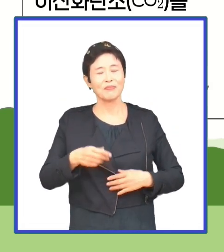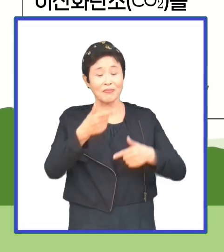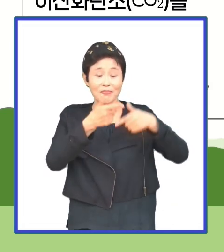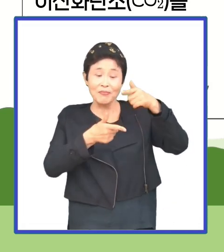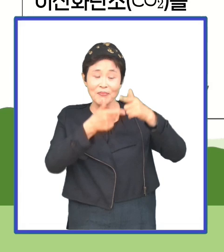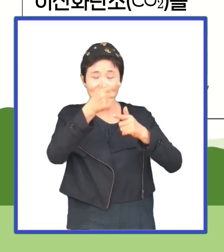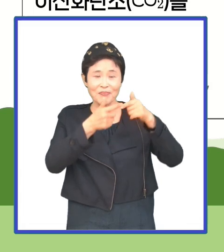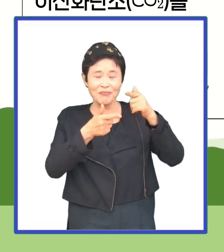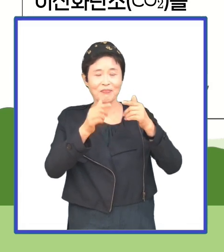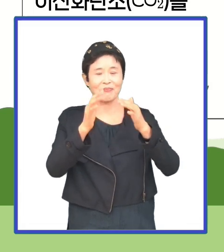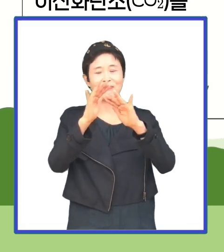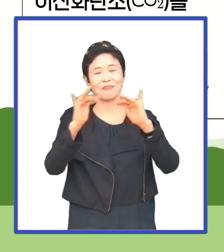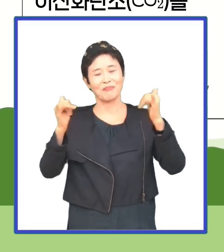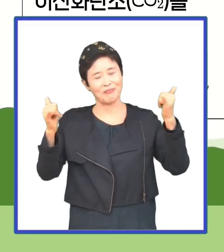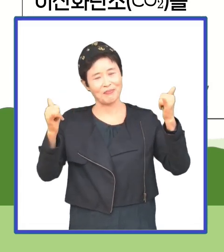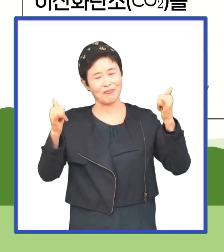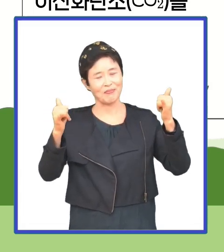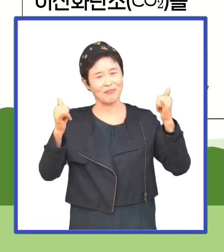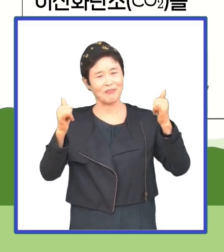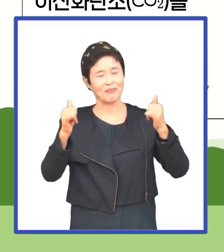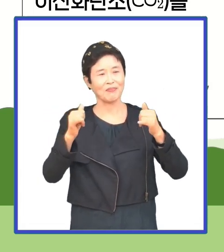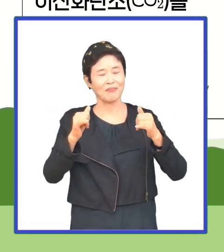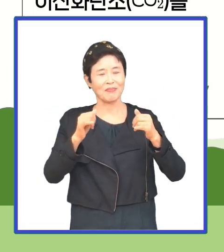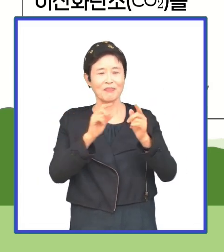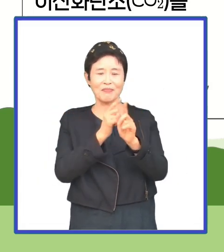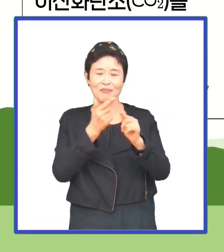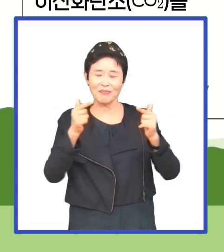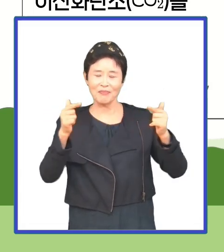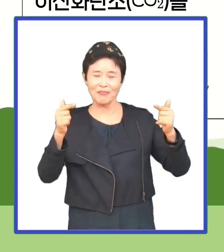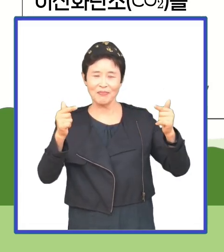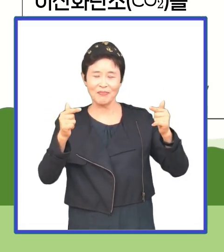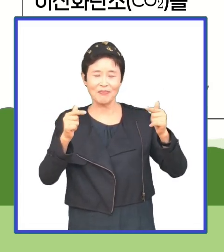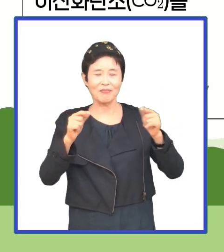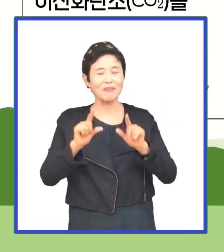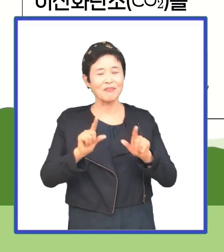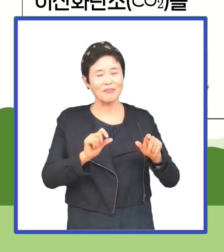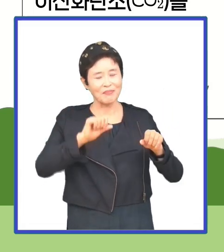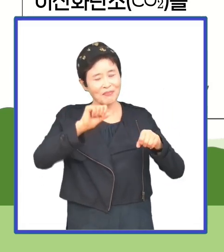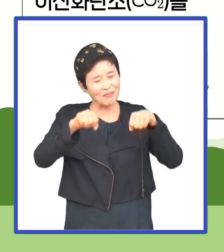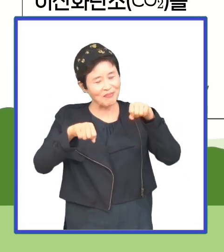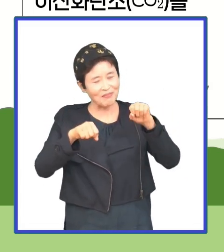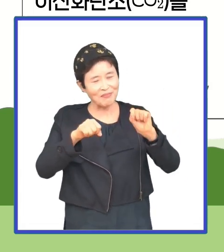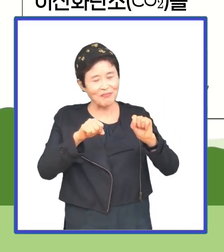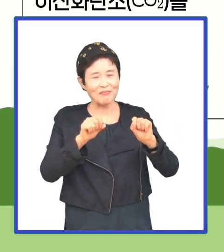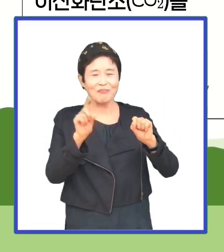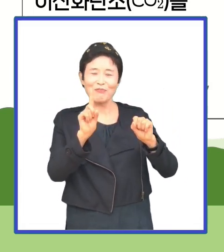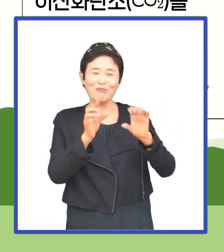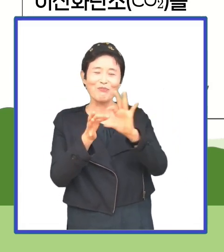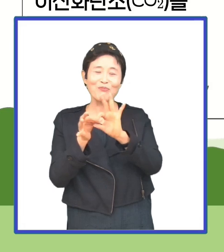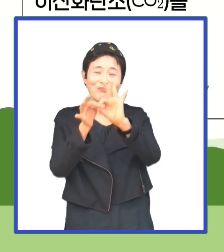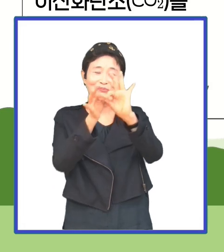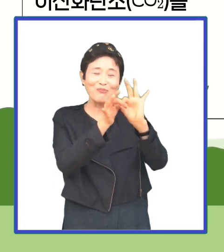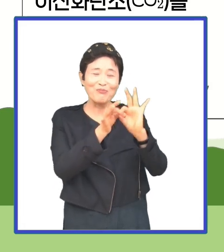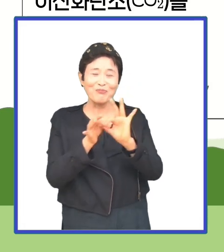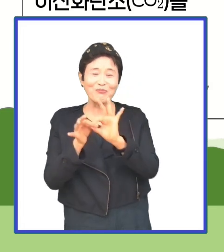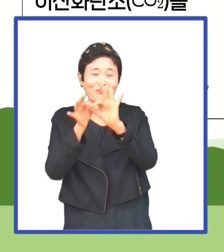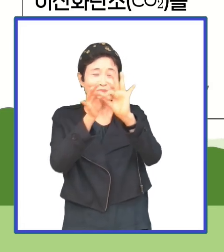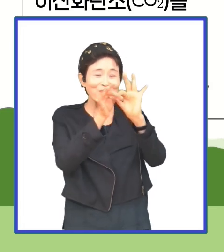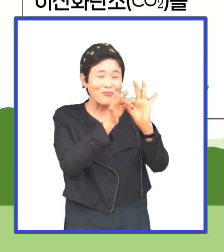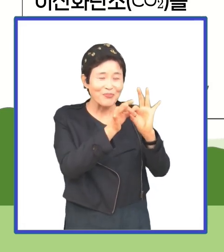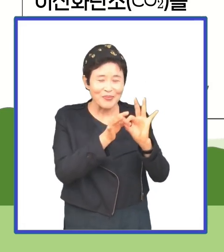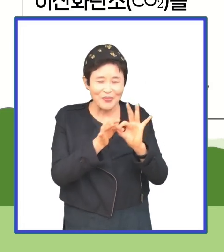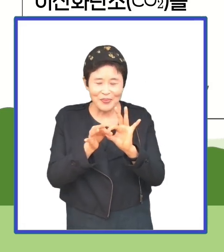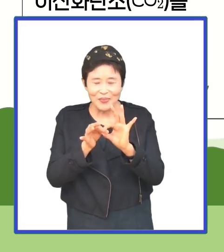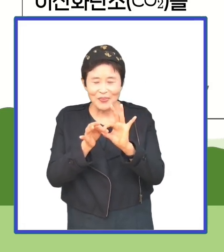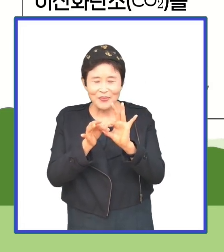사람 혹은 다양한 식물들 또는 생물들이 어떻게 관계를 이루면서 살아가고 있는지 알려주실